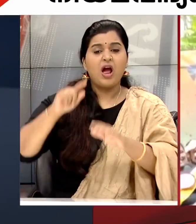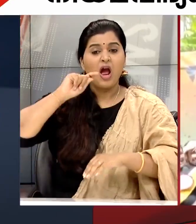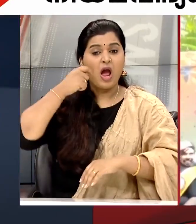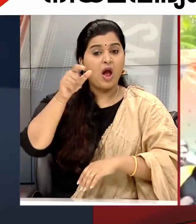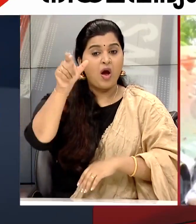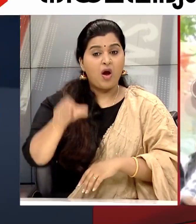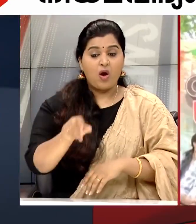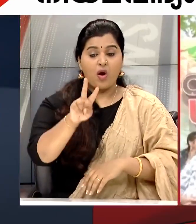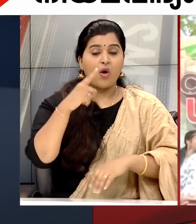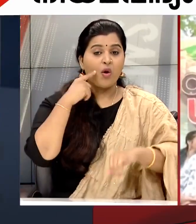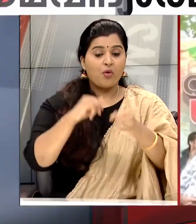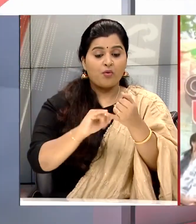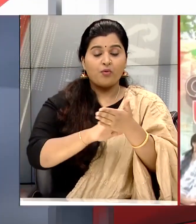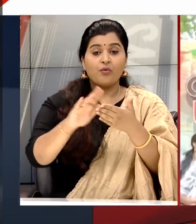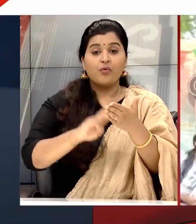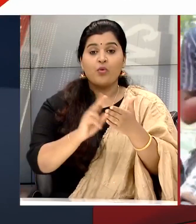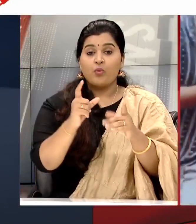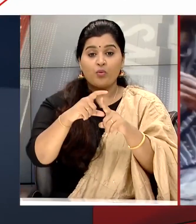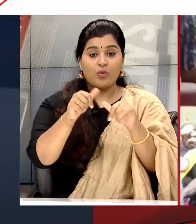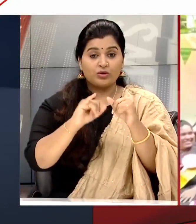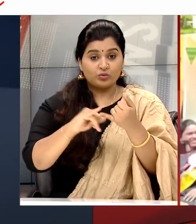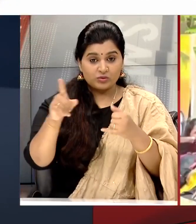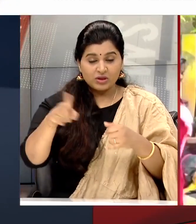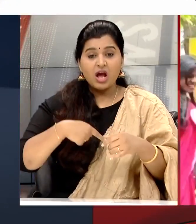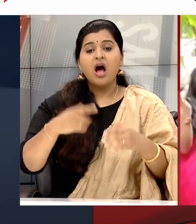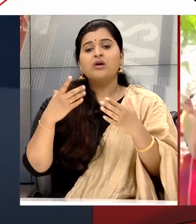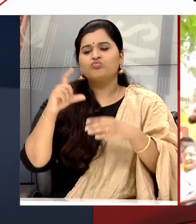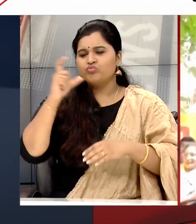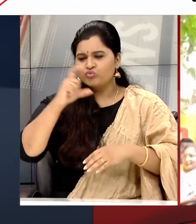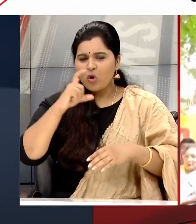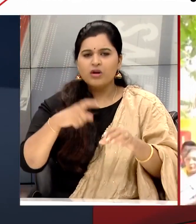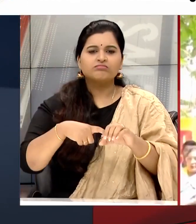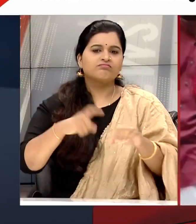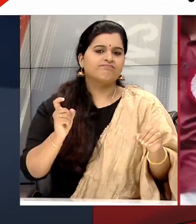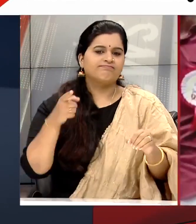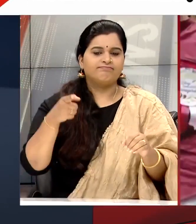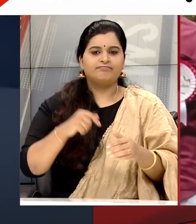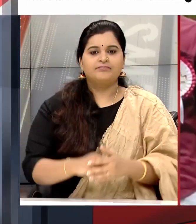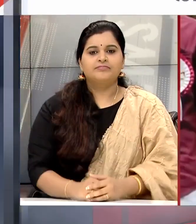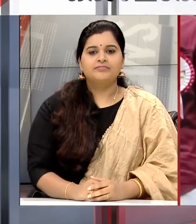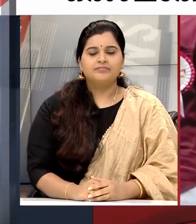എ ഒരാഴ്ചത്തേക്ക് സസ്പെൻഡ് ചെയ്തു. മഹാരാജാസ് ലോ കോളേജ് സ്റ്റാഫ് കൗൺസിലിന്റേതാണ് തീരുമാനം.